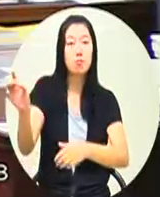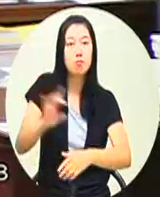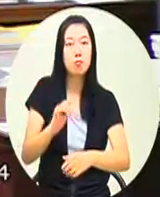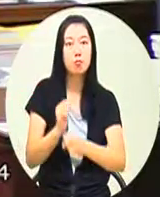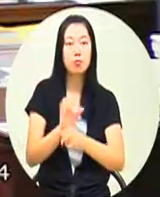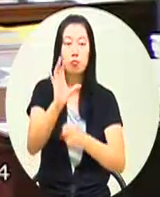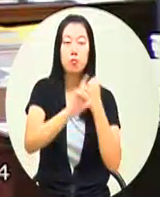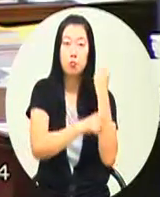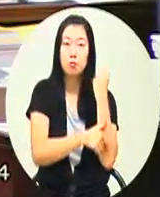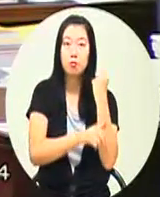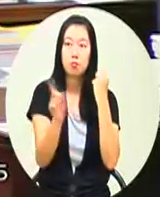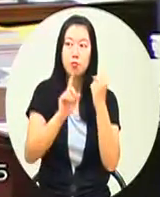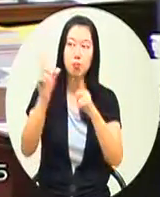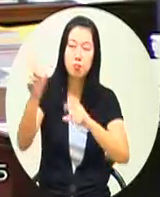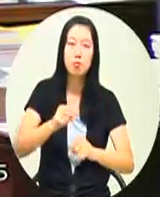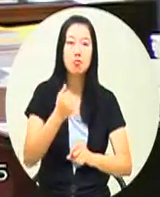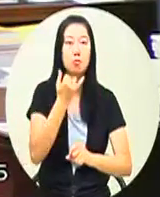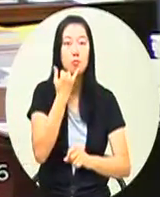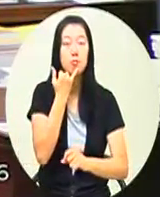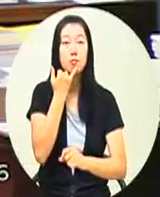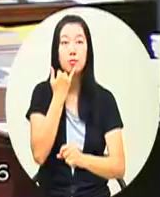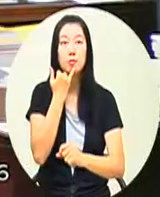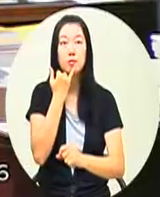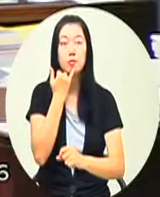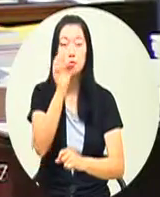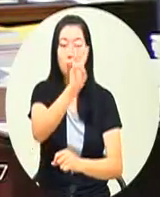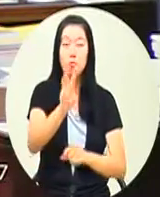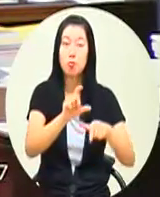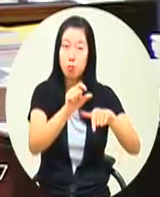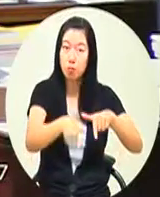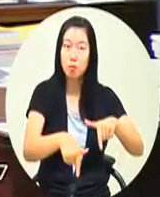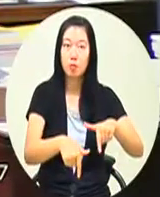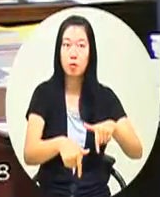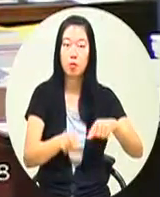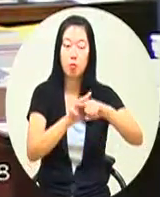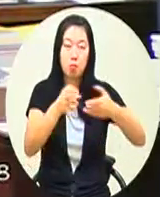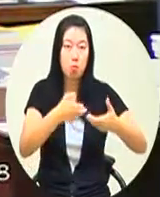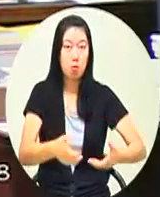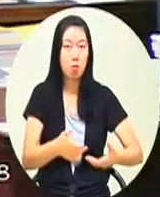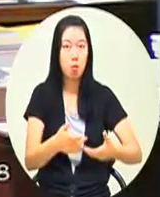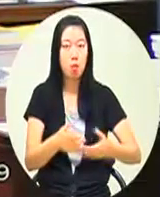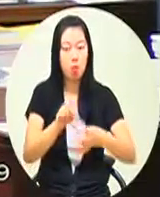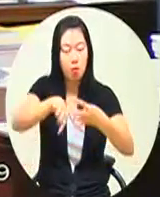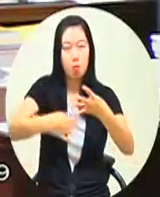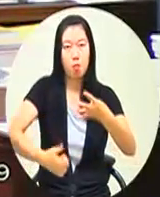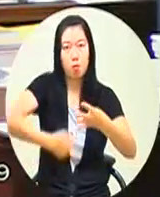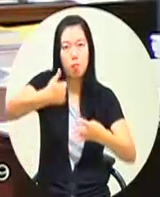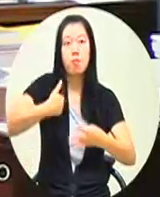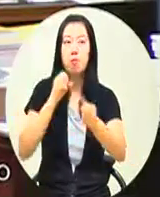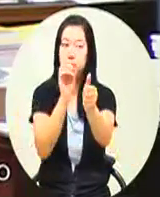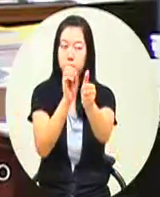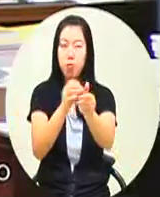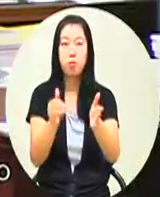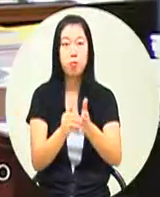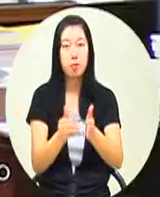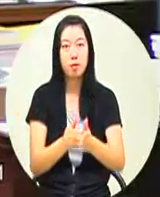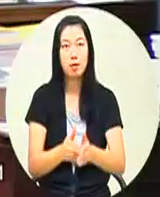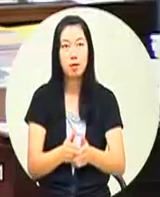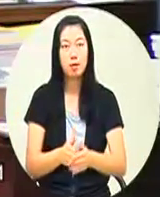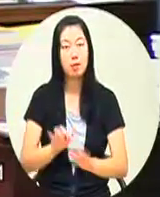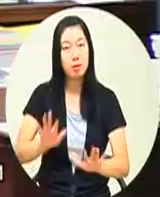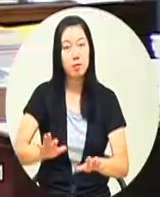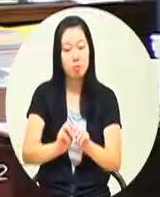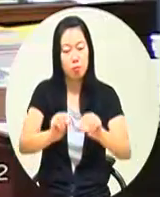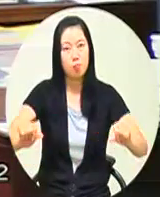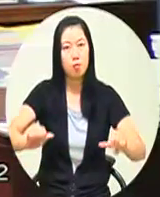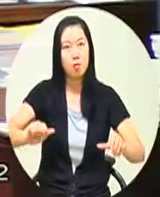式，透过其他的管道，也有跟水公司的董事长，新任的董事长反映过这件事情。那当然，现在的清淤的状